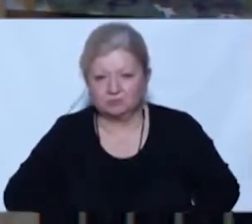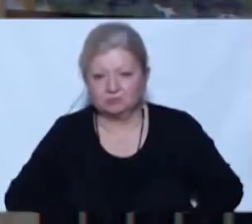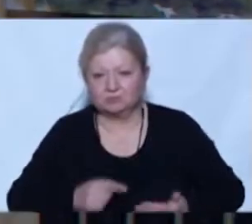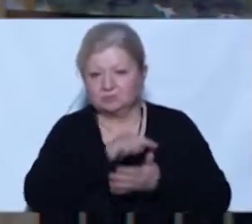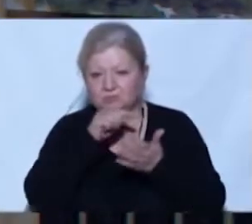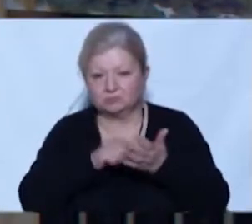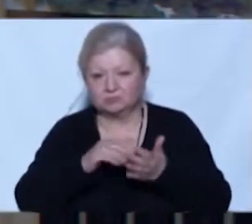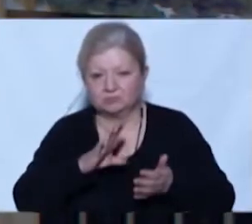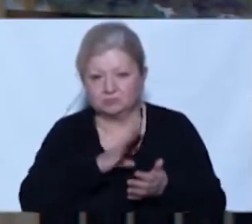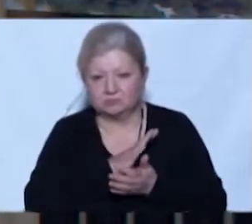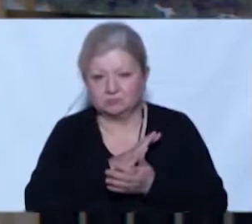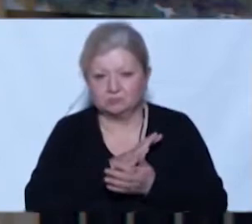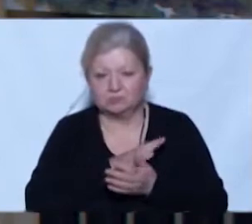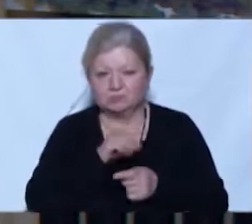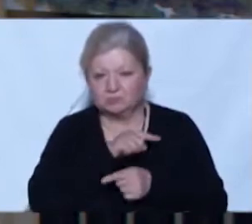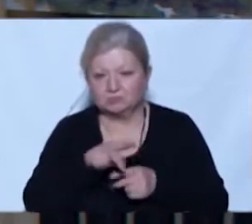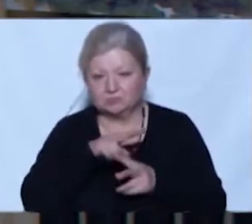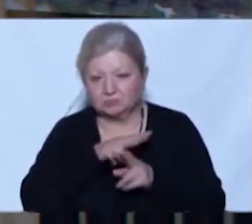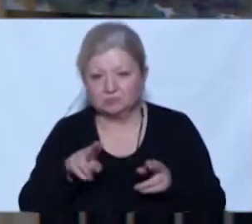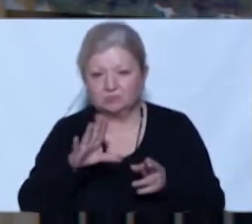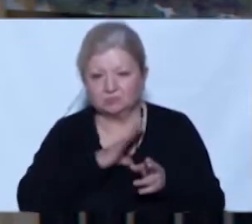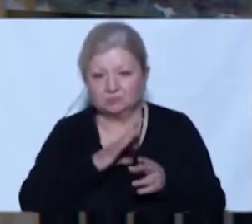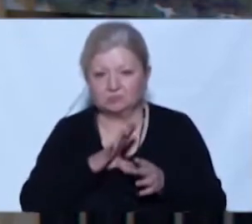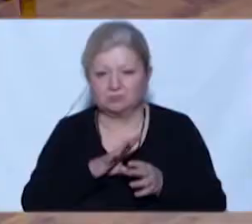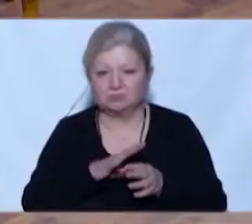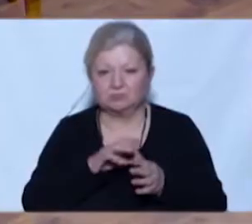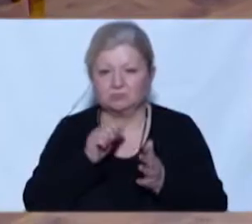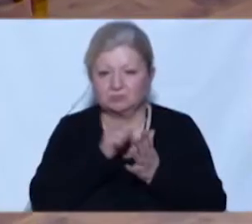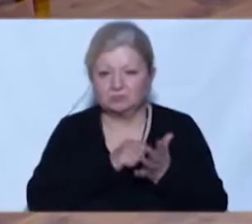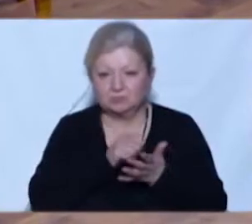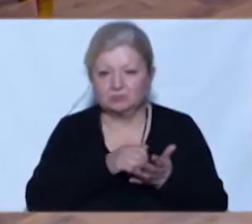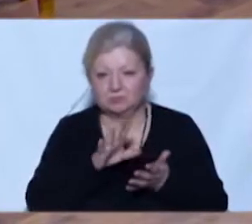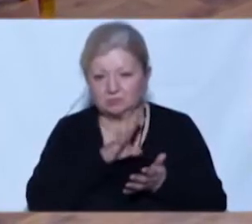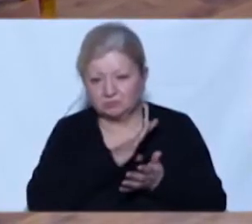და ესეც გარკვეულწილად დამატებითი მოტივატორი იყო ახალი